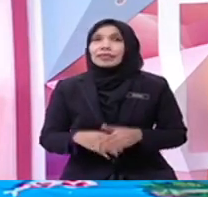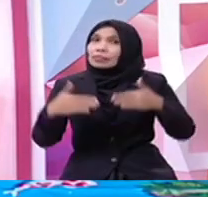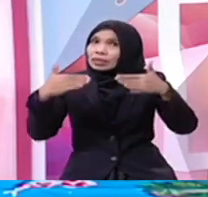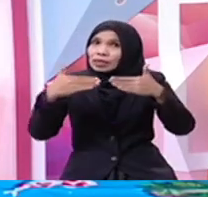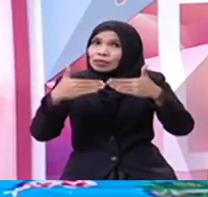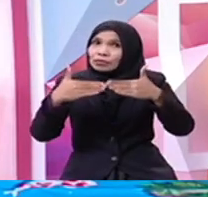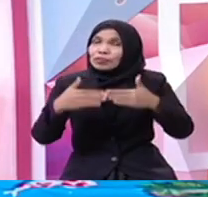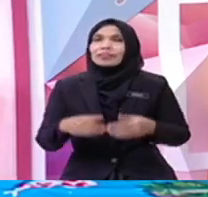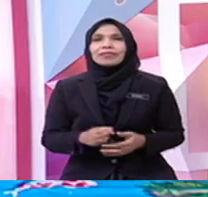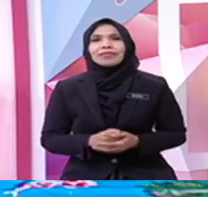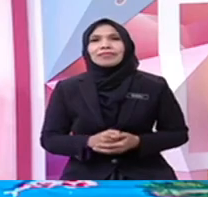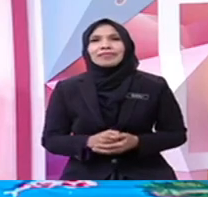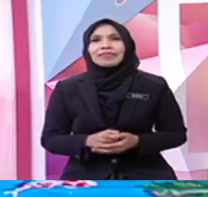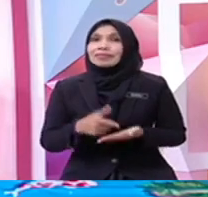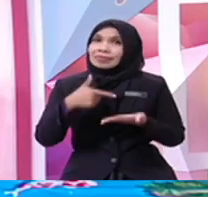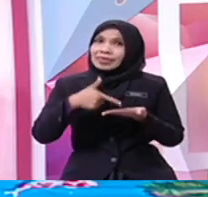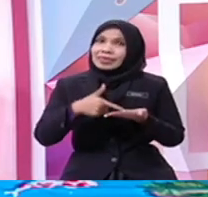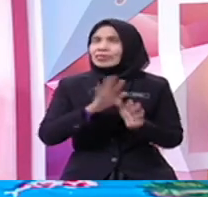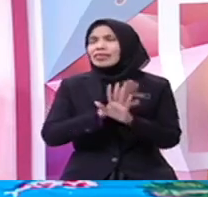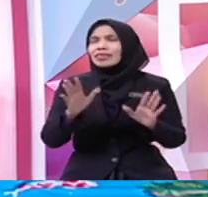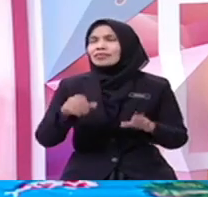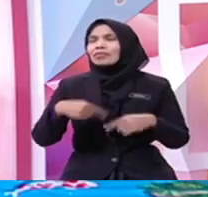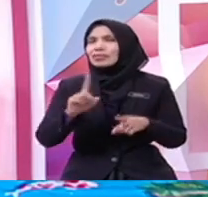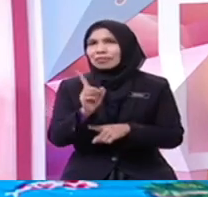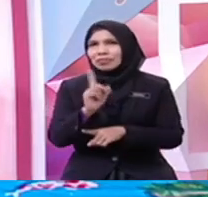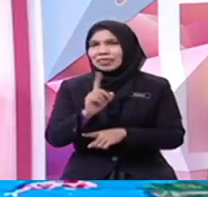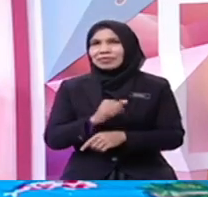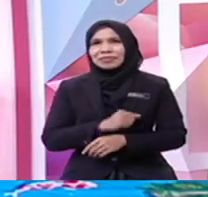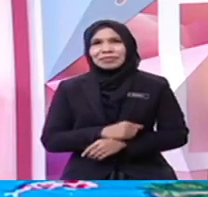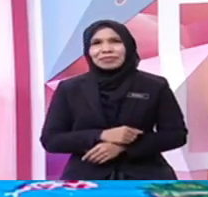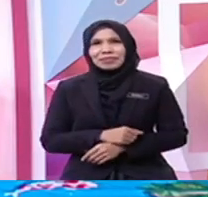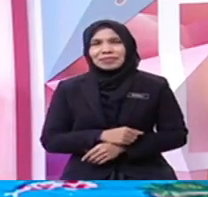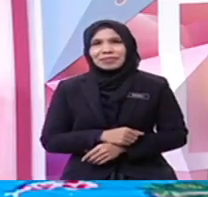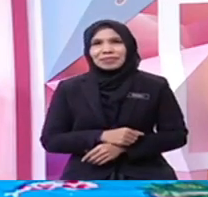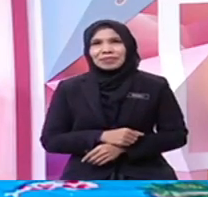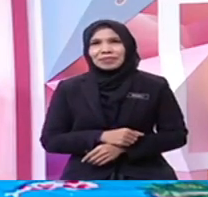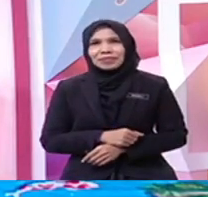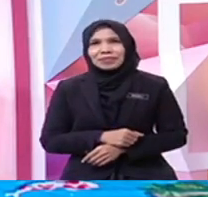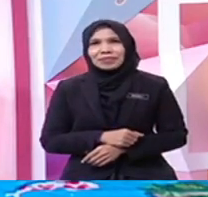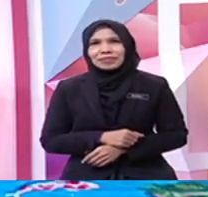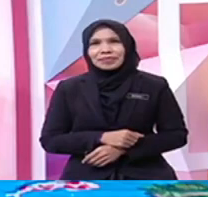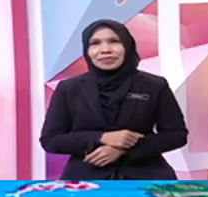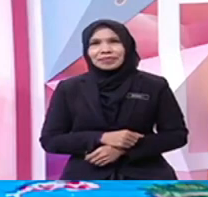meski kita selepas ini anda di rumah jangan kemana-mana kalau tahu apa MP3